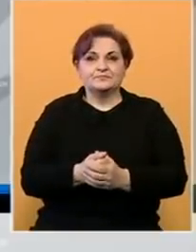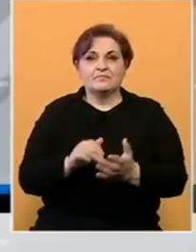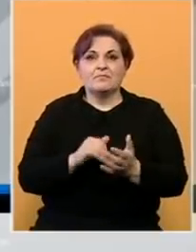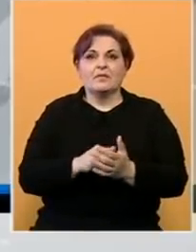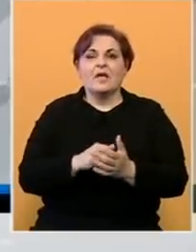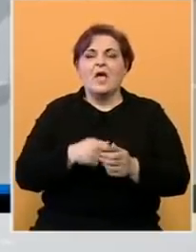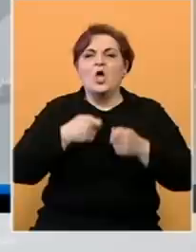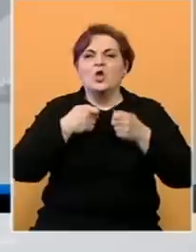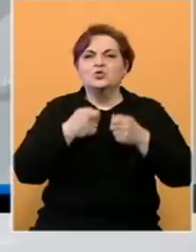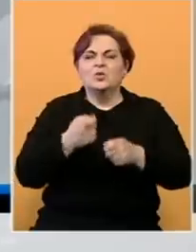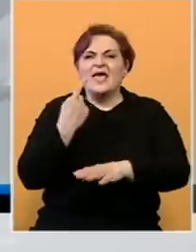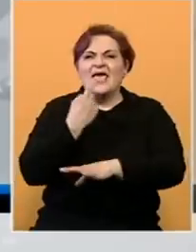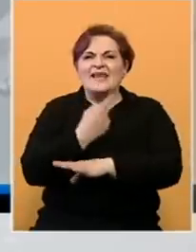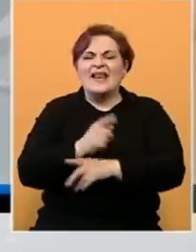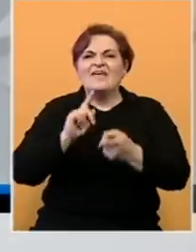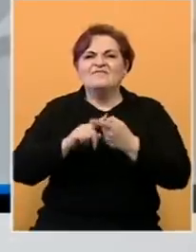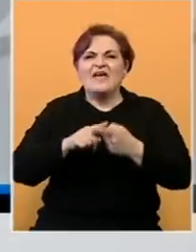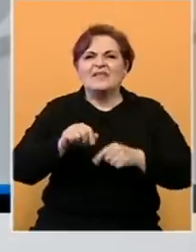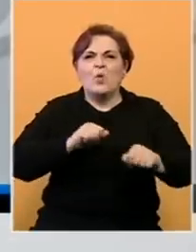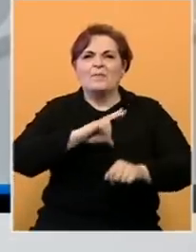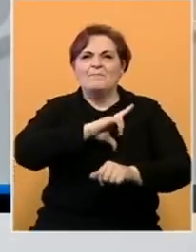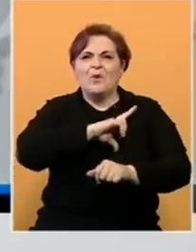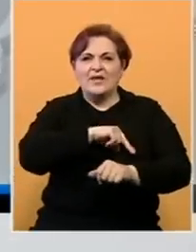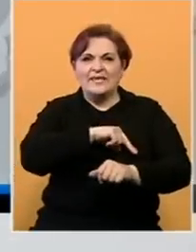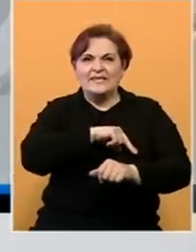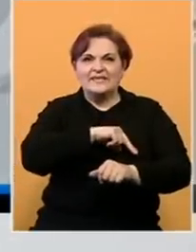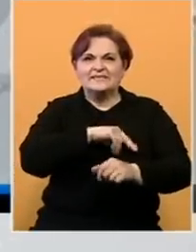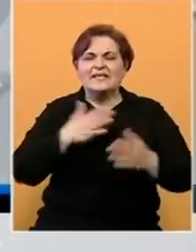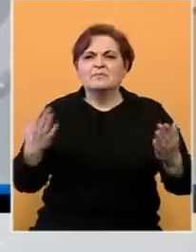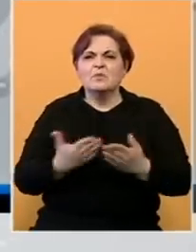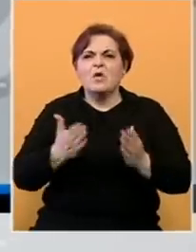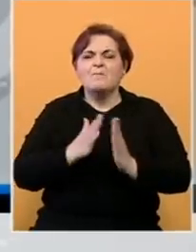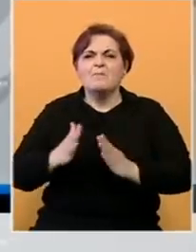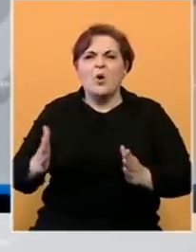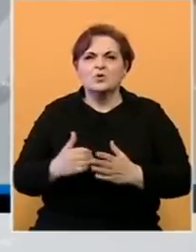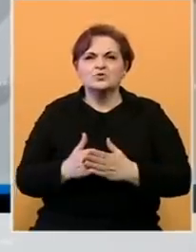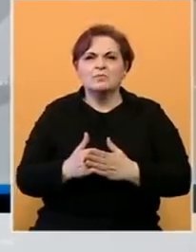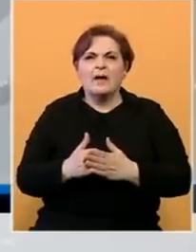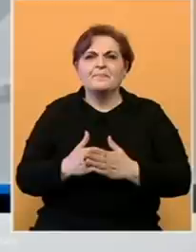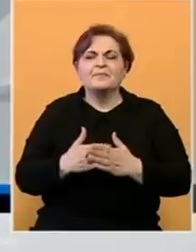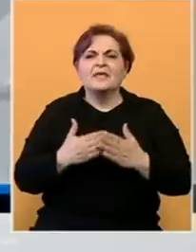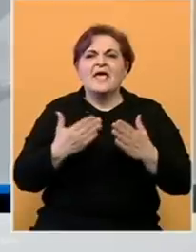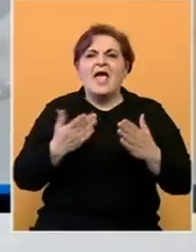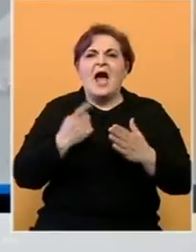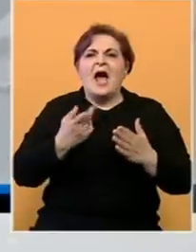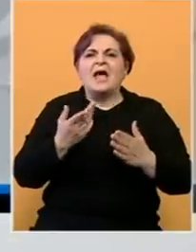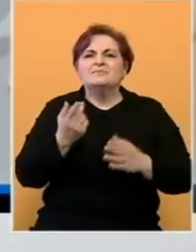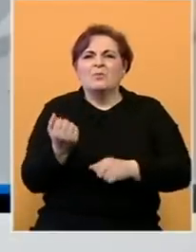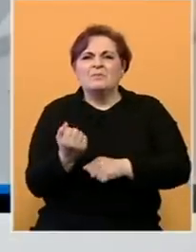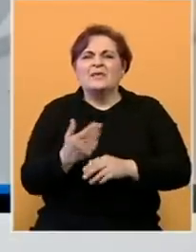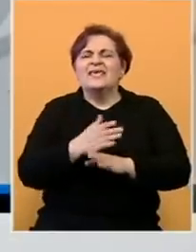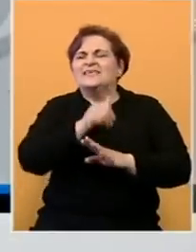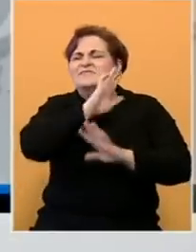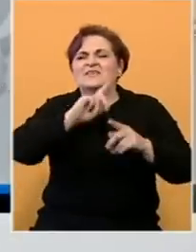Postupajući tužitelj je izdao nalog Federalnoj upravi policije da žurno postupa po istom, a sve u cilju utvrđivanja svih